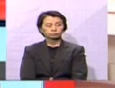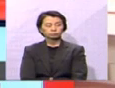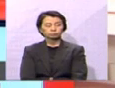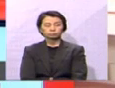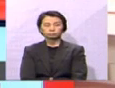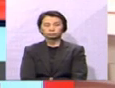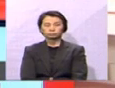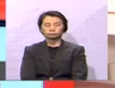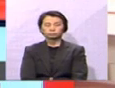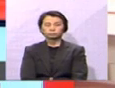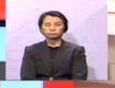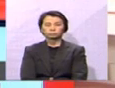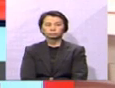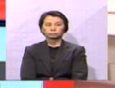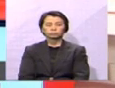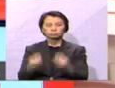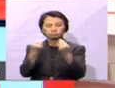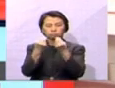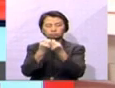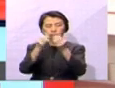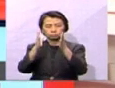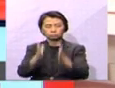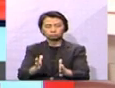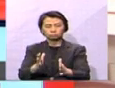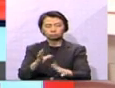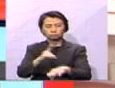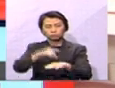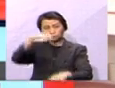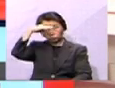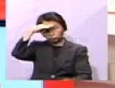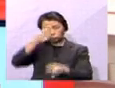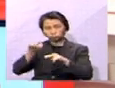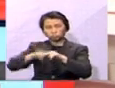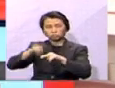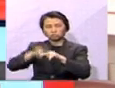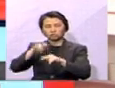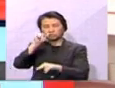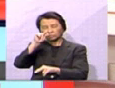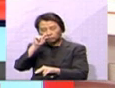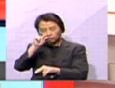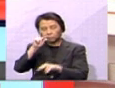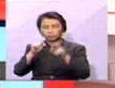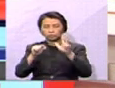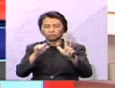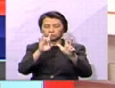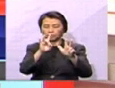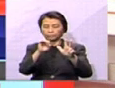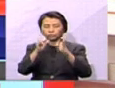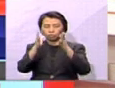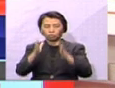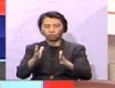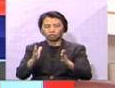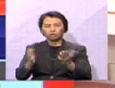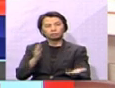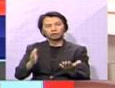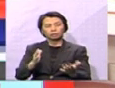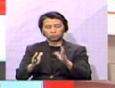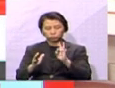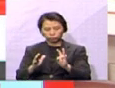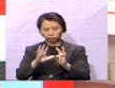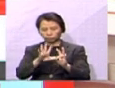lalu sementara itu jumlah penduduk terjejas banjir di Johor meningkat sedikit 380 orang berbanding